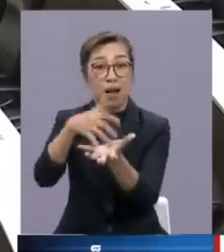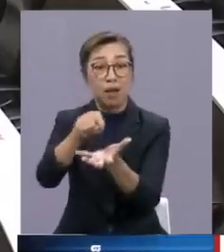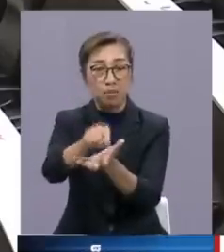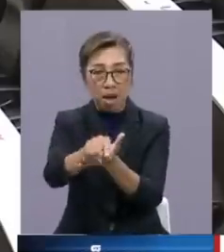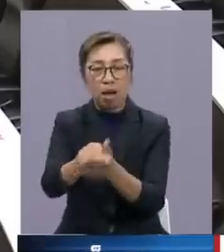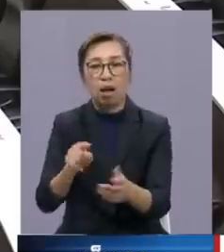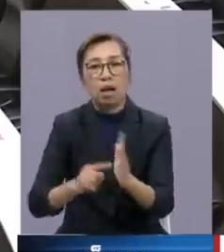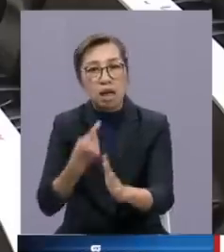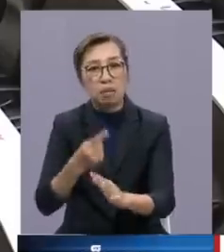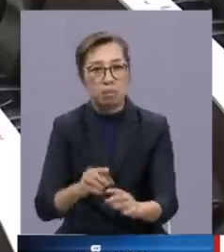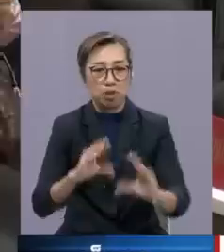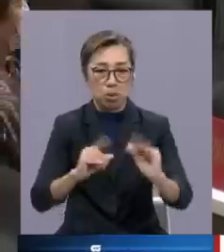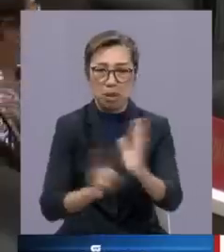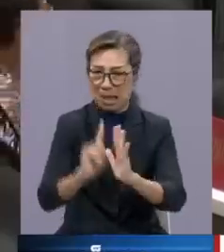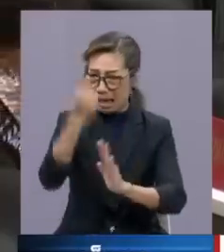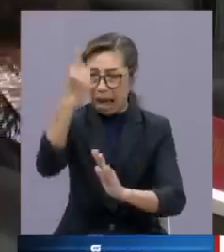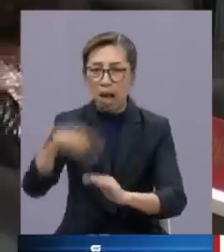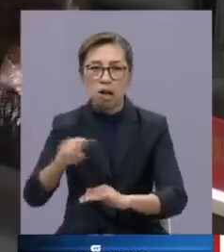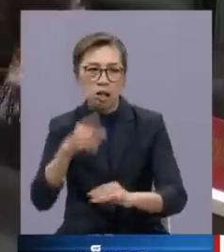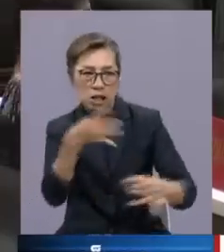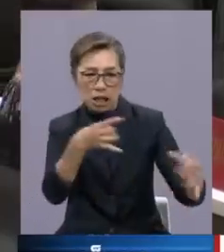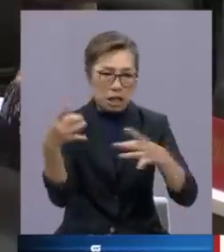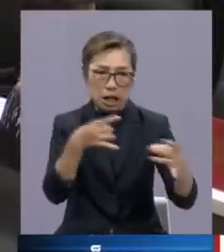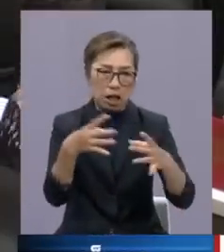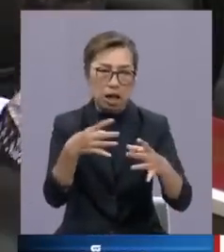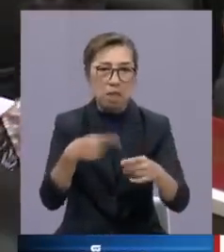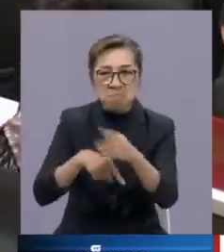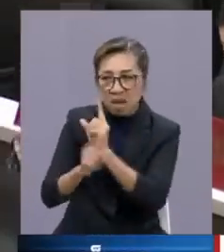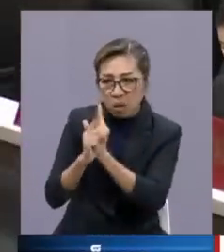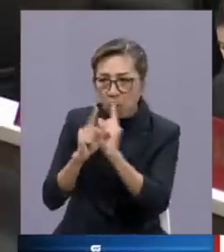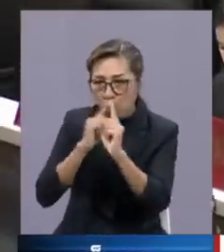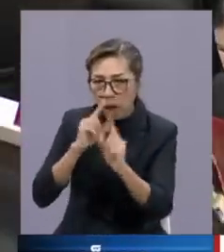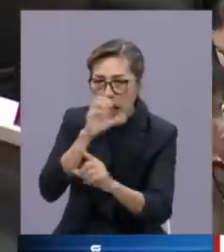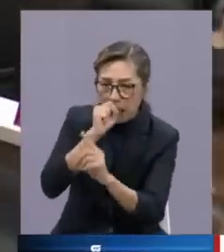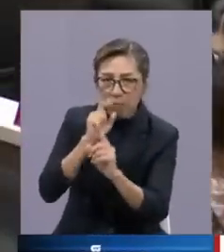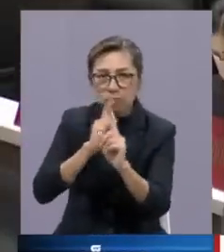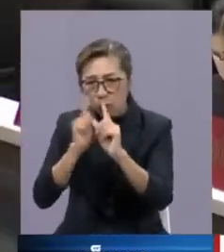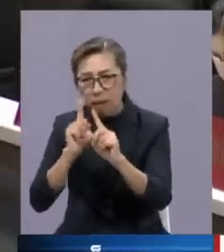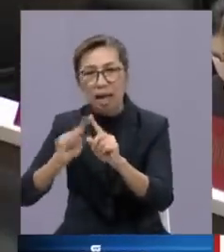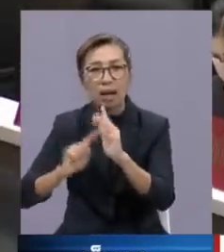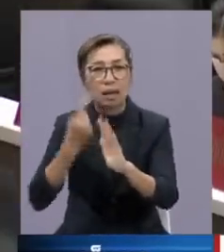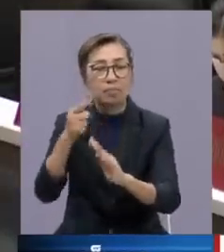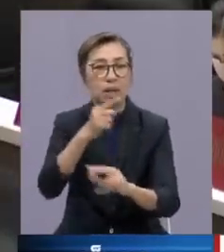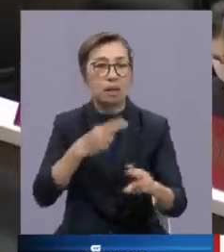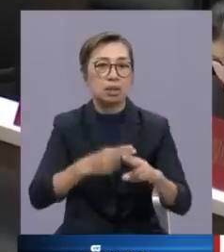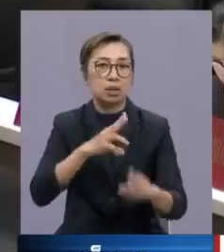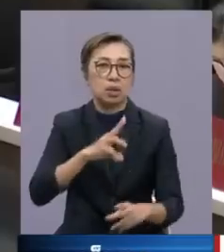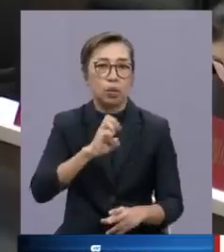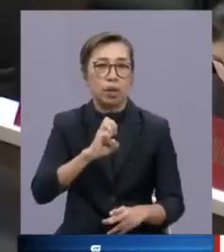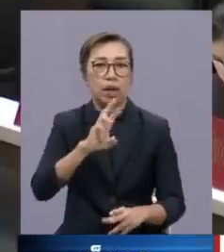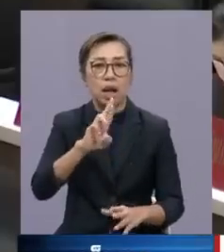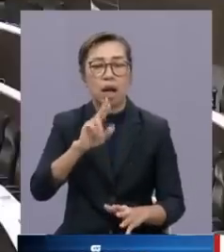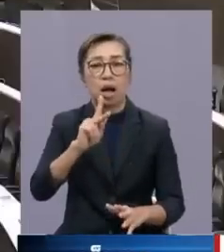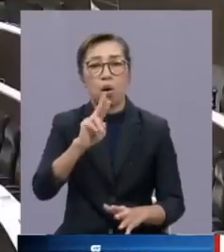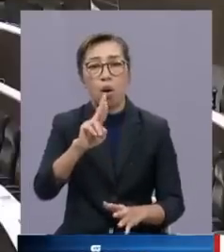ป่วนกันตั้งแต่นัดแรกท่ามกลางกระแสเกมลับดีลลึกที่เกิดขึ้นเริ่มต้นตั้งแต่คุณวีรกรคันประกอบส.